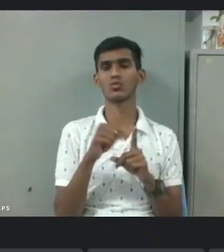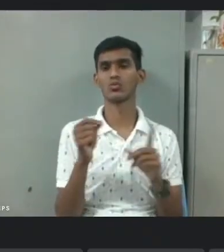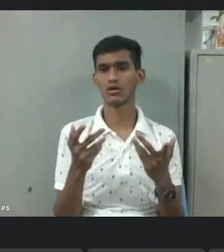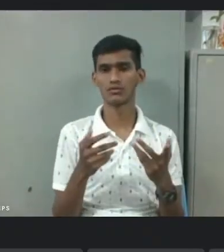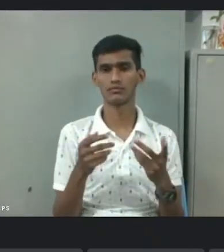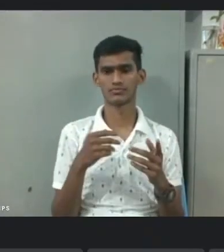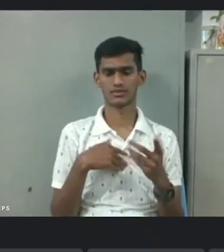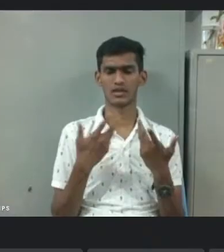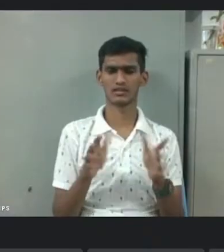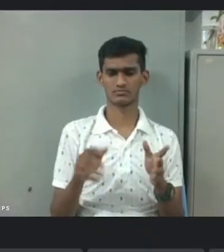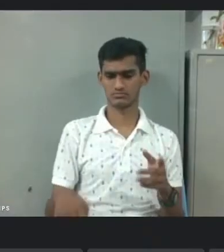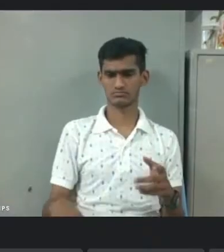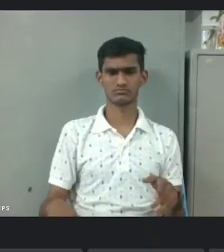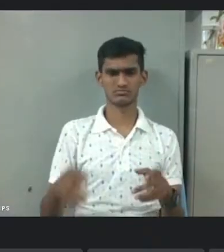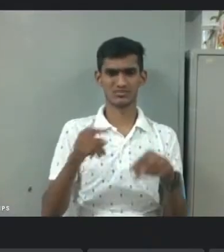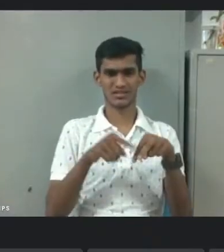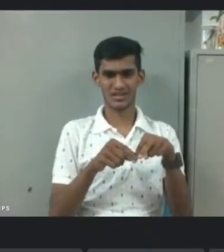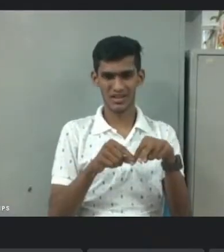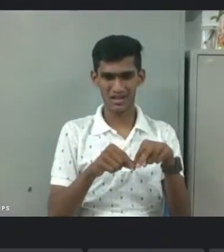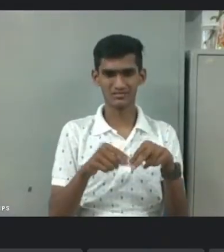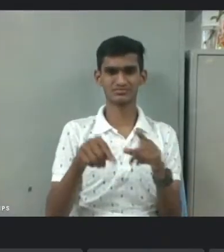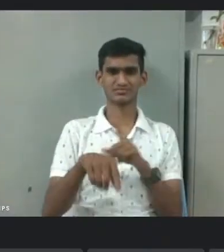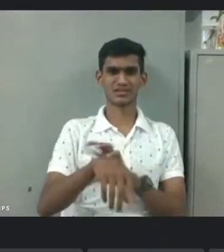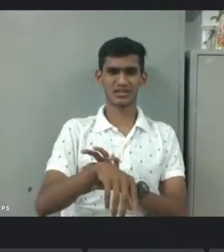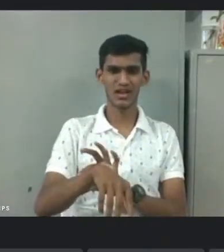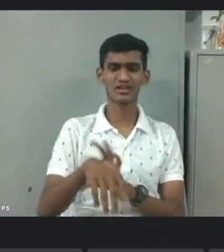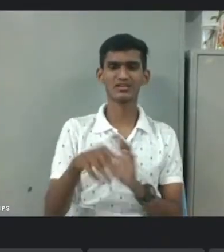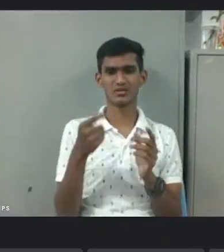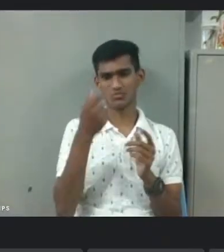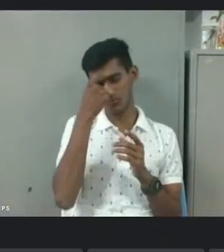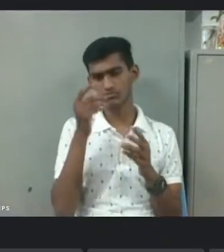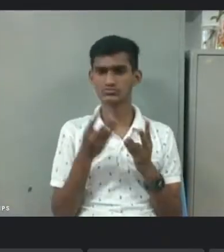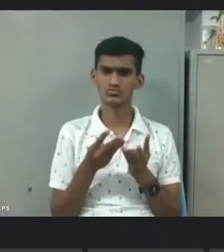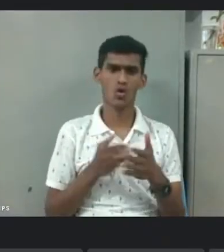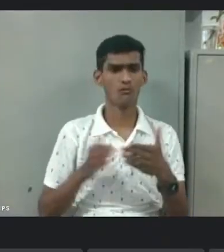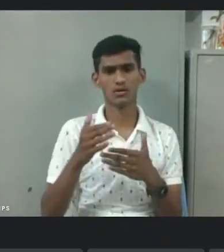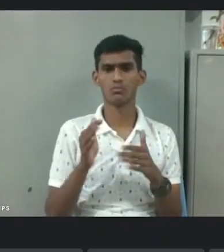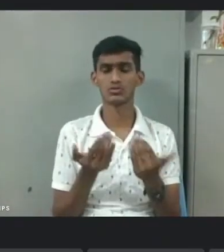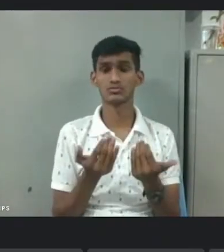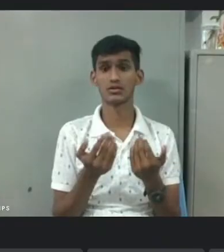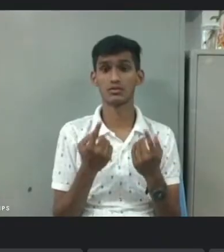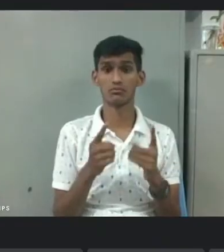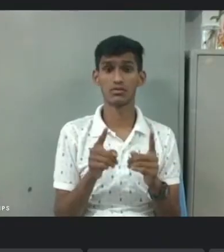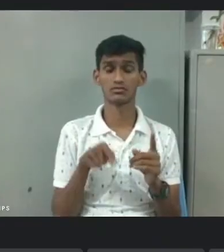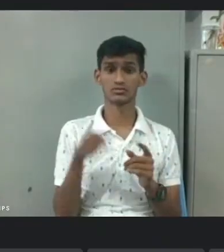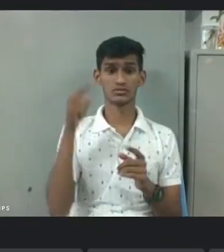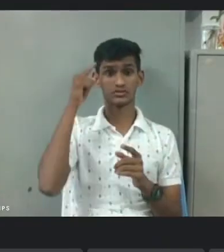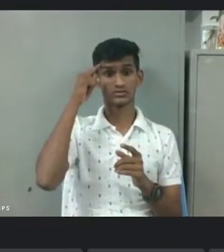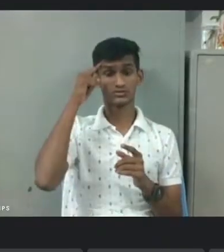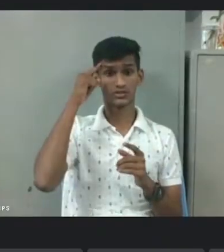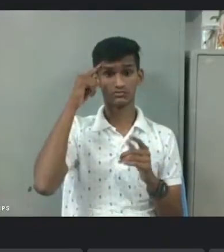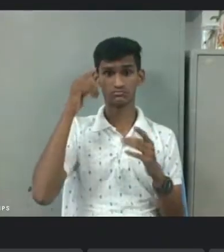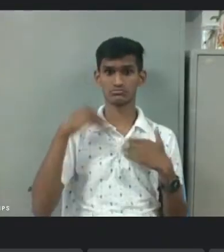പ്രശ്നമുള്ളൂ എന്നുണ്ടെങ്കിൽ ഓക്കെ, ഒരു പരിധി വരെ ചിലപ്പോൾ അയാൾക്ക് അതിനെ മറികടക്കാൻ സാധിക്കും. പക്ഷേ അതേസമയം ചിന്താശക്തിയെയും